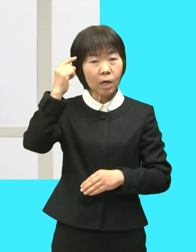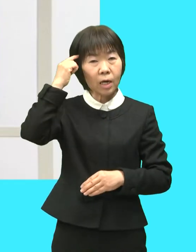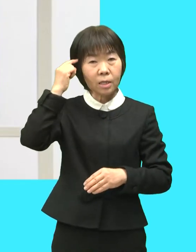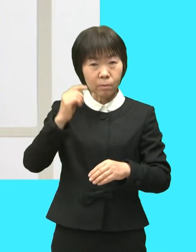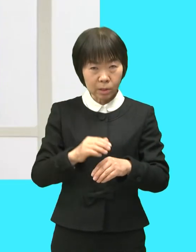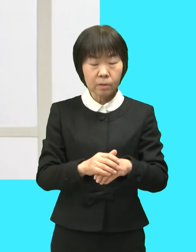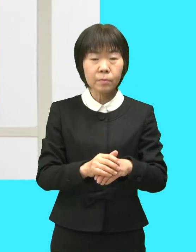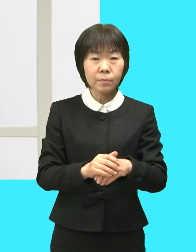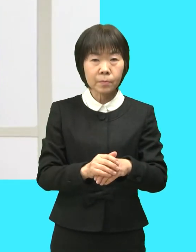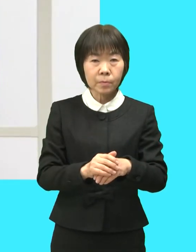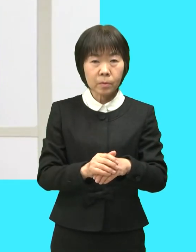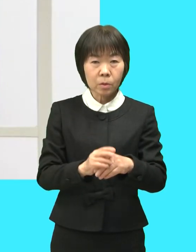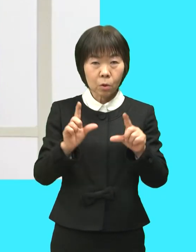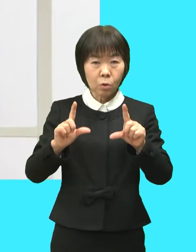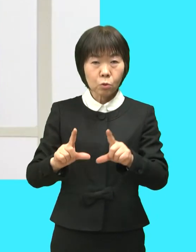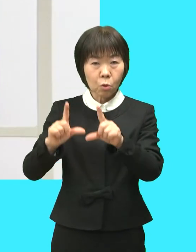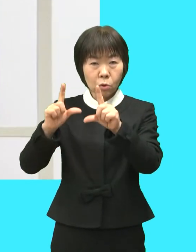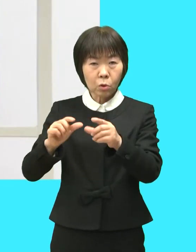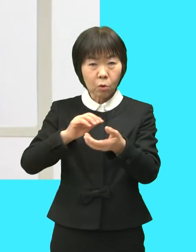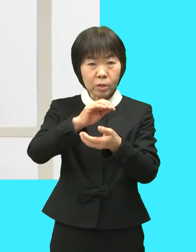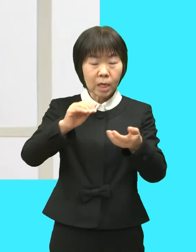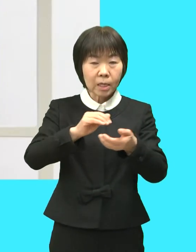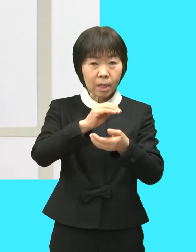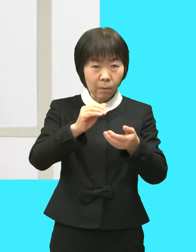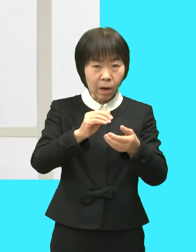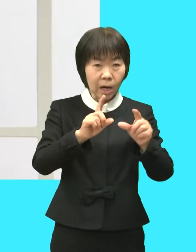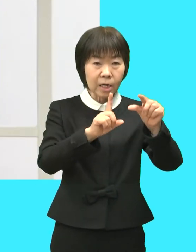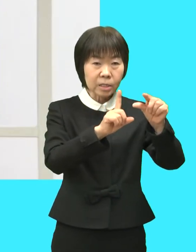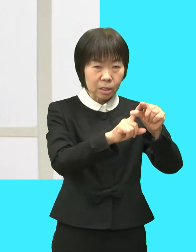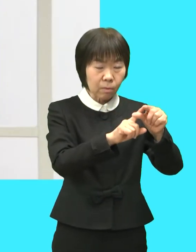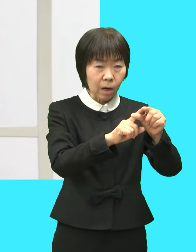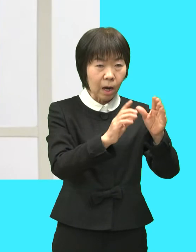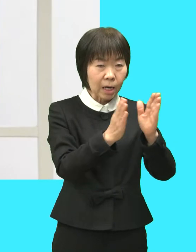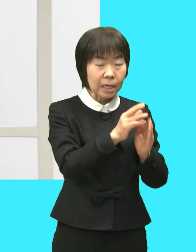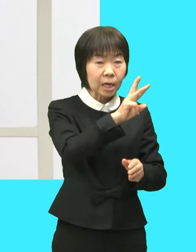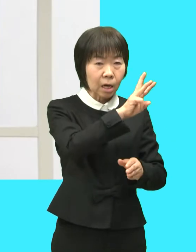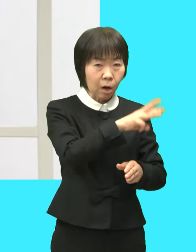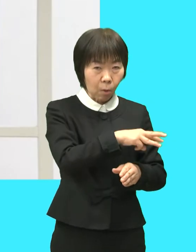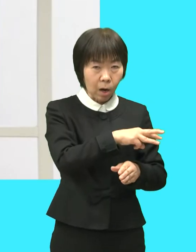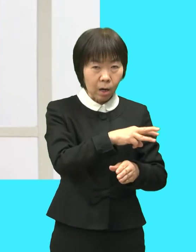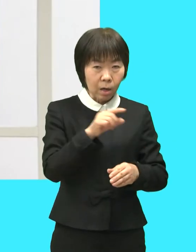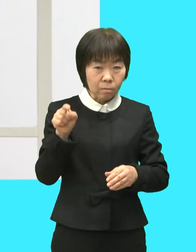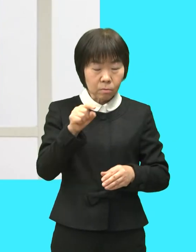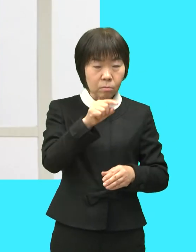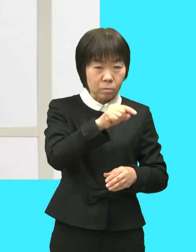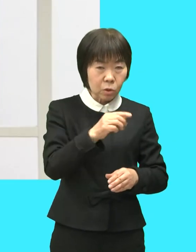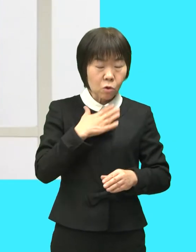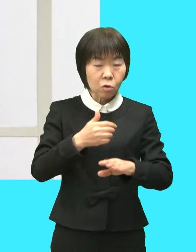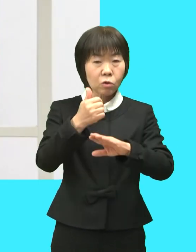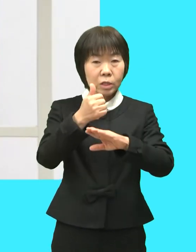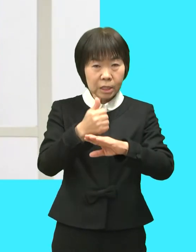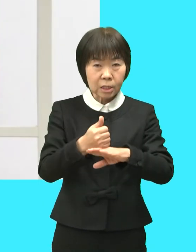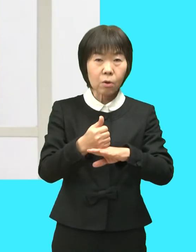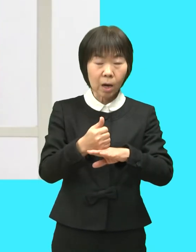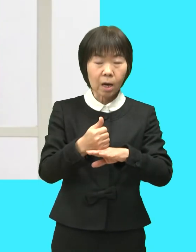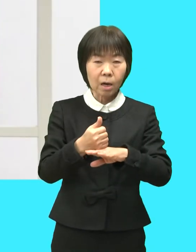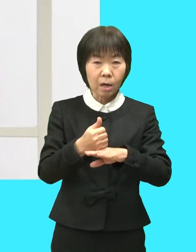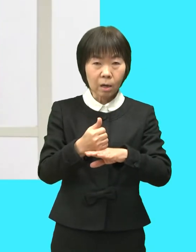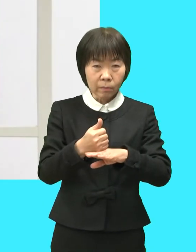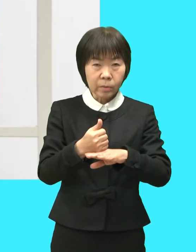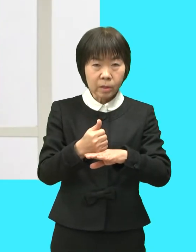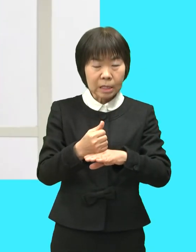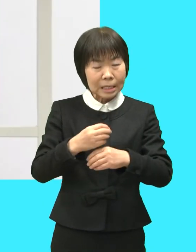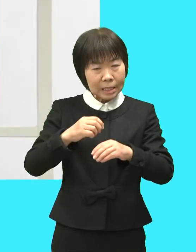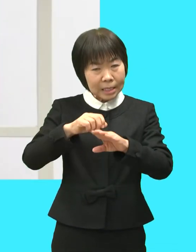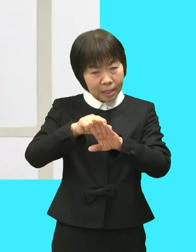。東京都、埼玉県、千葉県、神奈川県の4都県知事においては、こうした